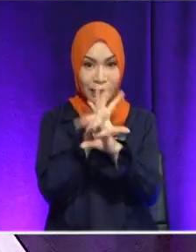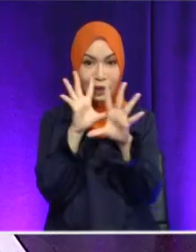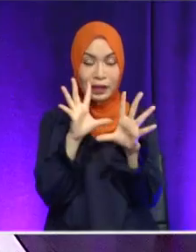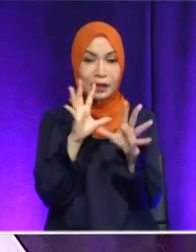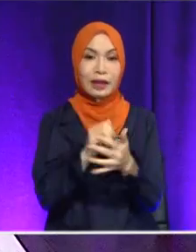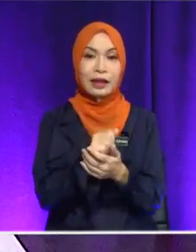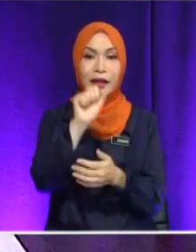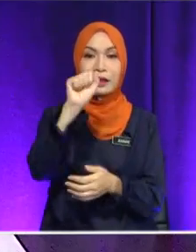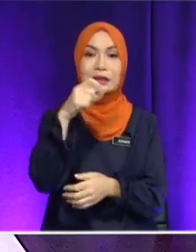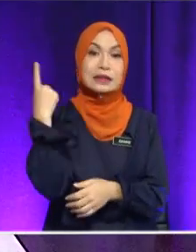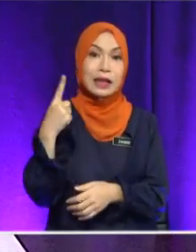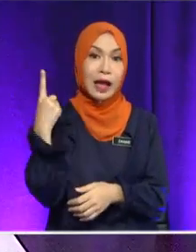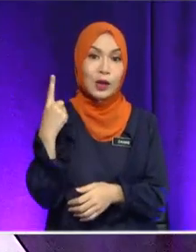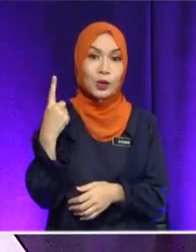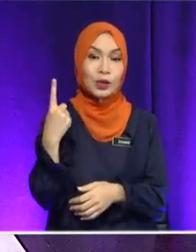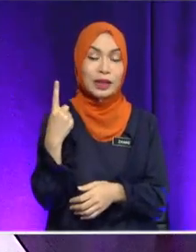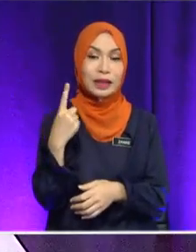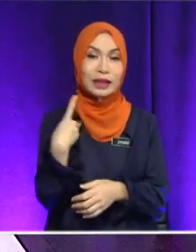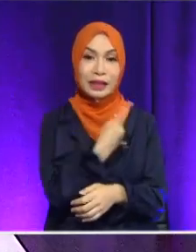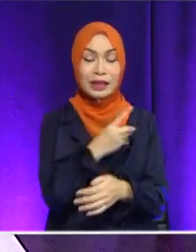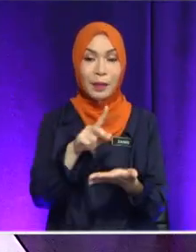menggunakan poster energi